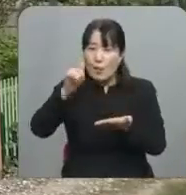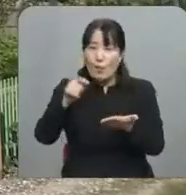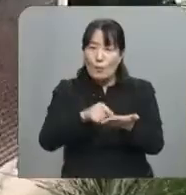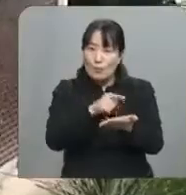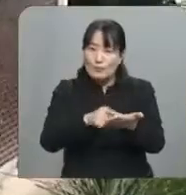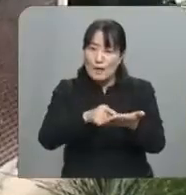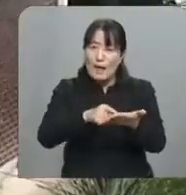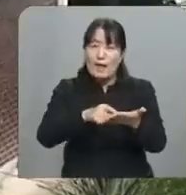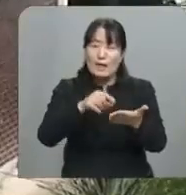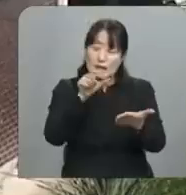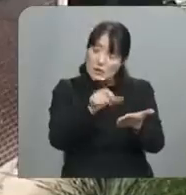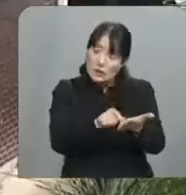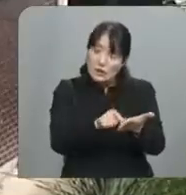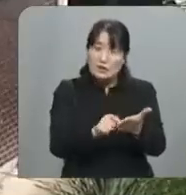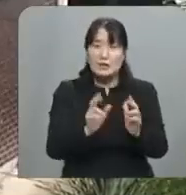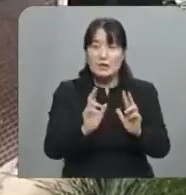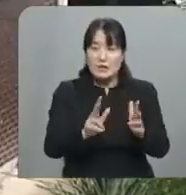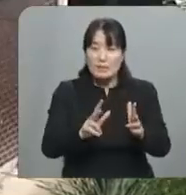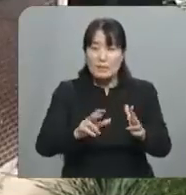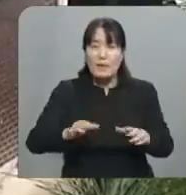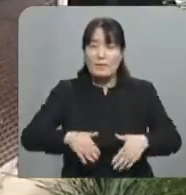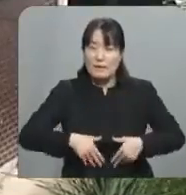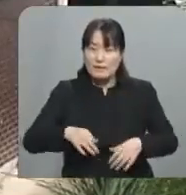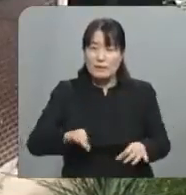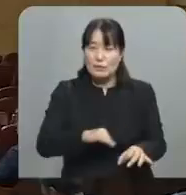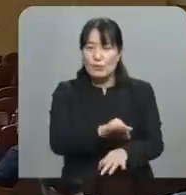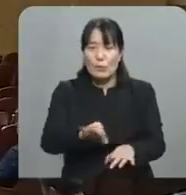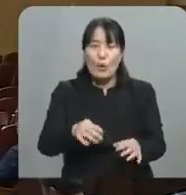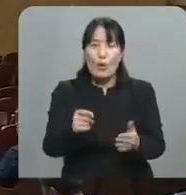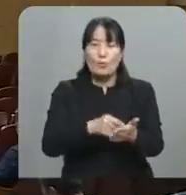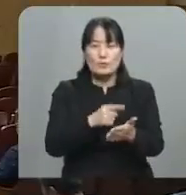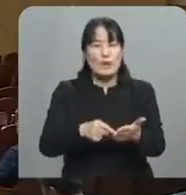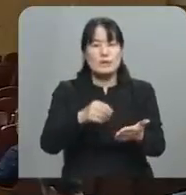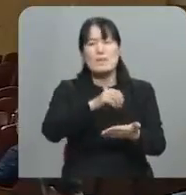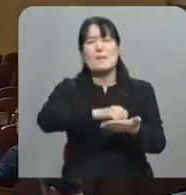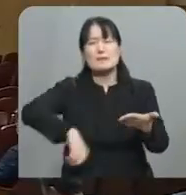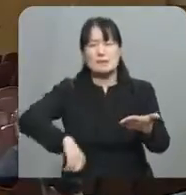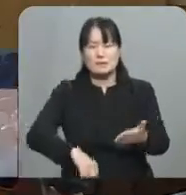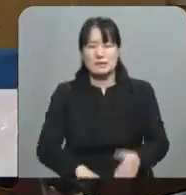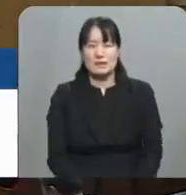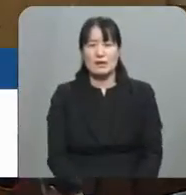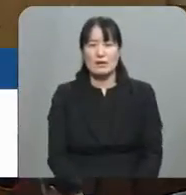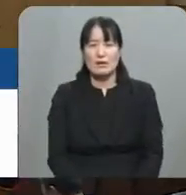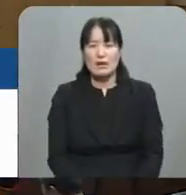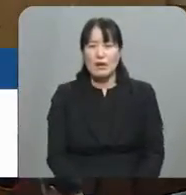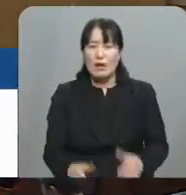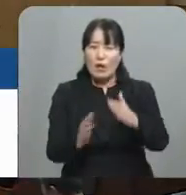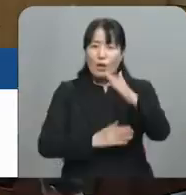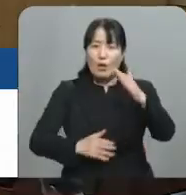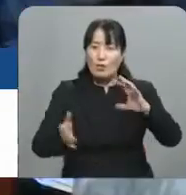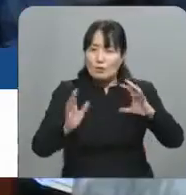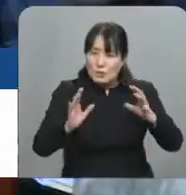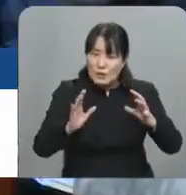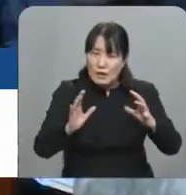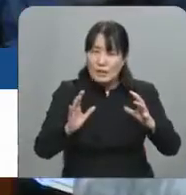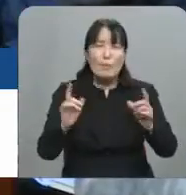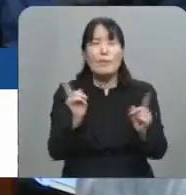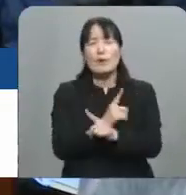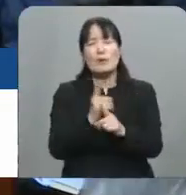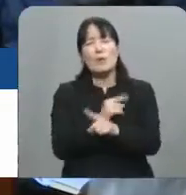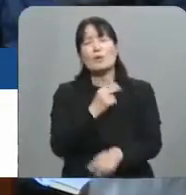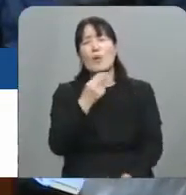있는 냉방, 난방비 지원 등은 빠졌다는 겁니다. 아니 국전에 한들 뭐 바뀐다. 근데